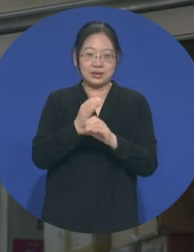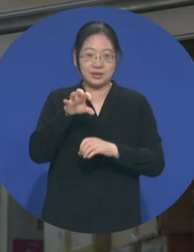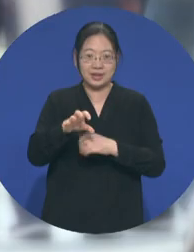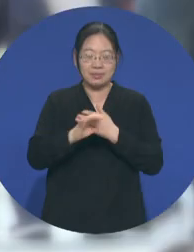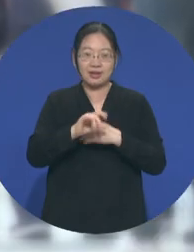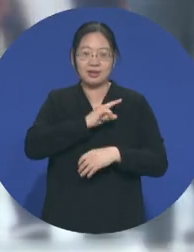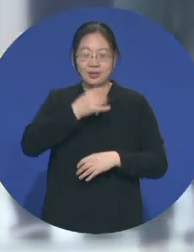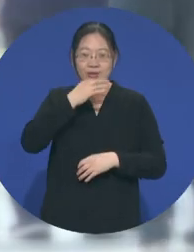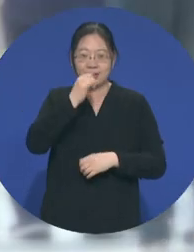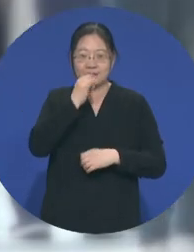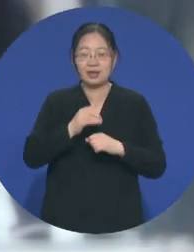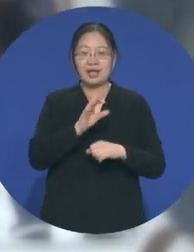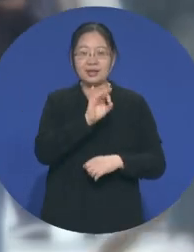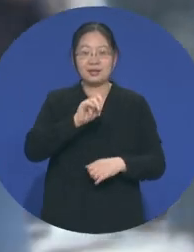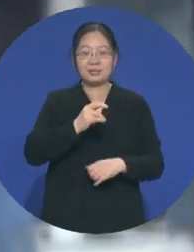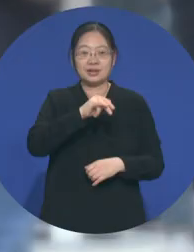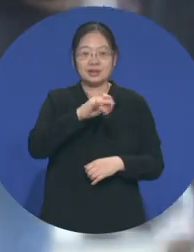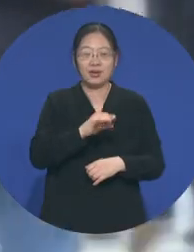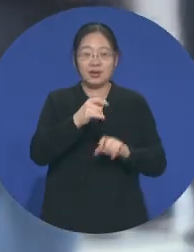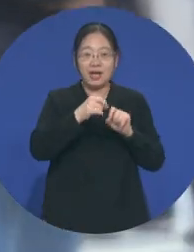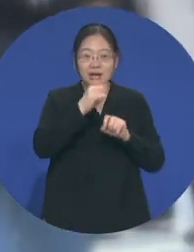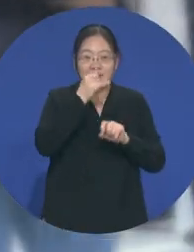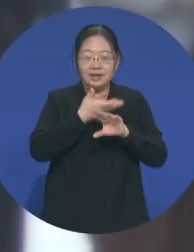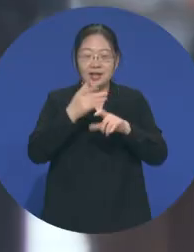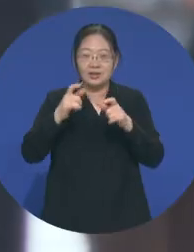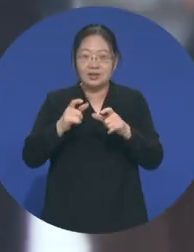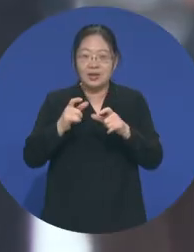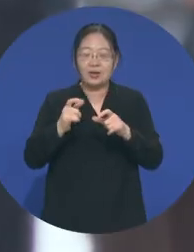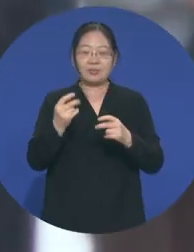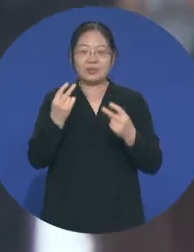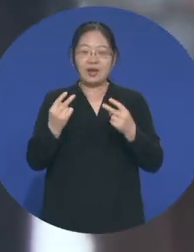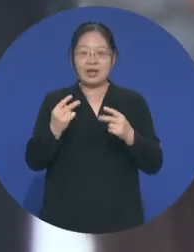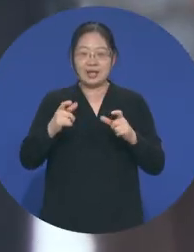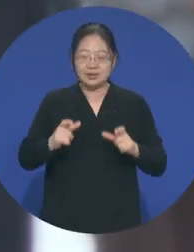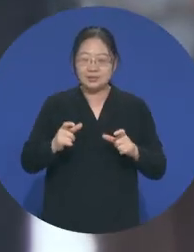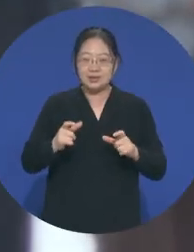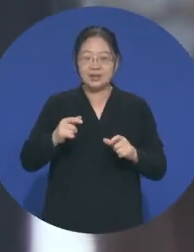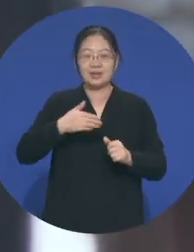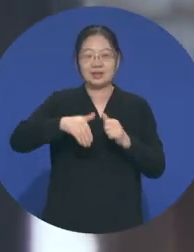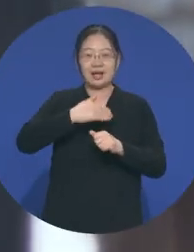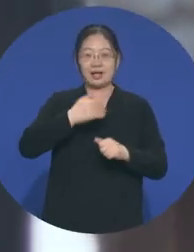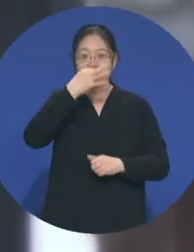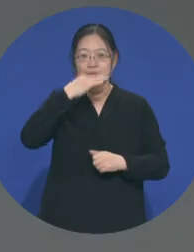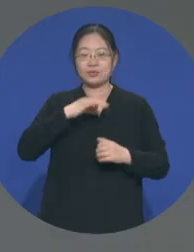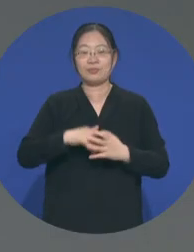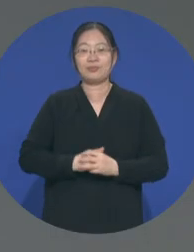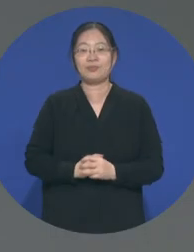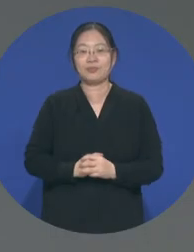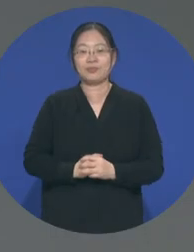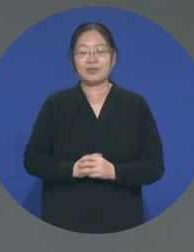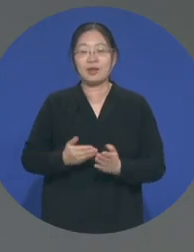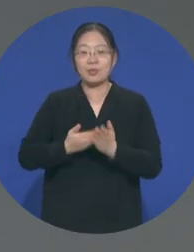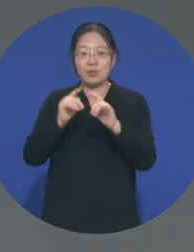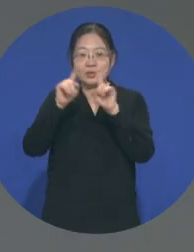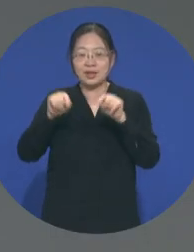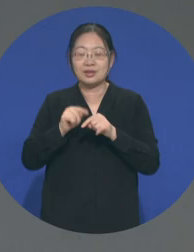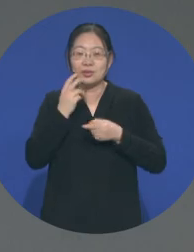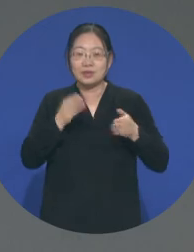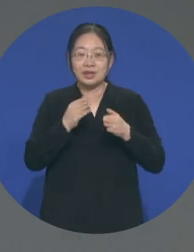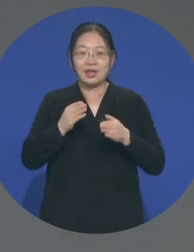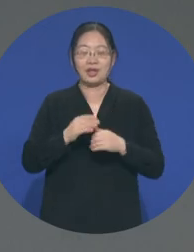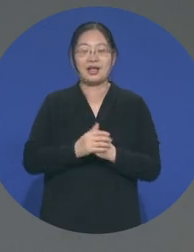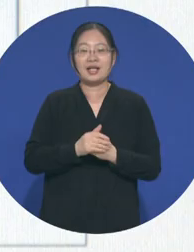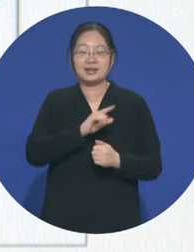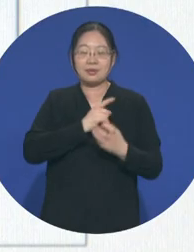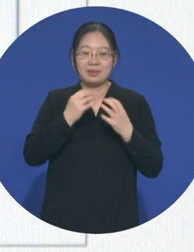효과가 컸고 경기도가 이민청 유치에 있어 다른 지역에 비해 여러 유리한 입지 여건을 가졌다고 밝혔습니다 보고서는 특히 경도가